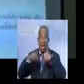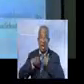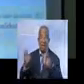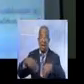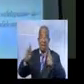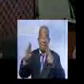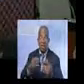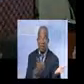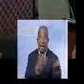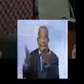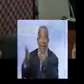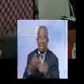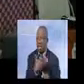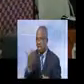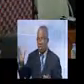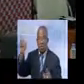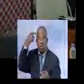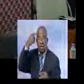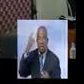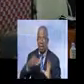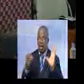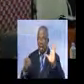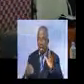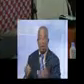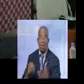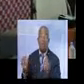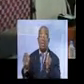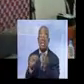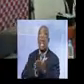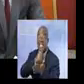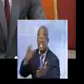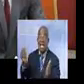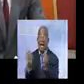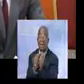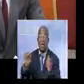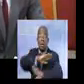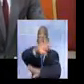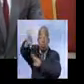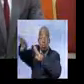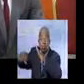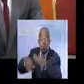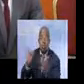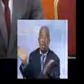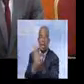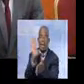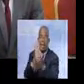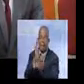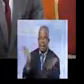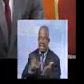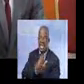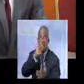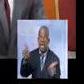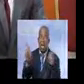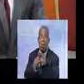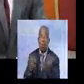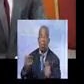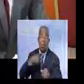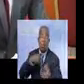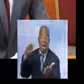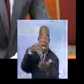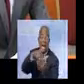du territoire. D'un coût de 90 millions de francs CFA, elle sera exécutée par 2 cabinets spécialisés en audit de